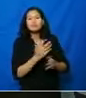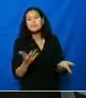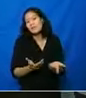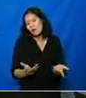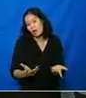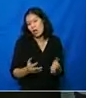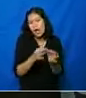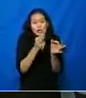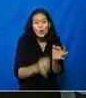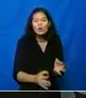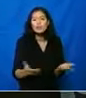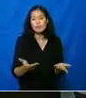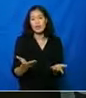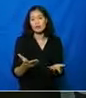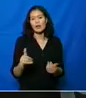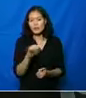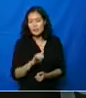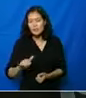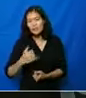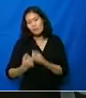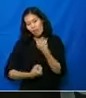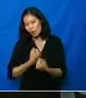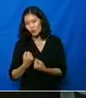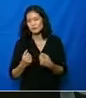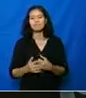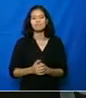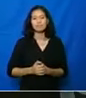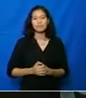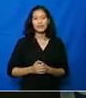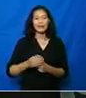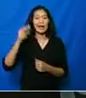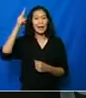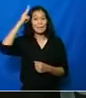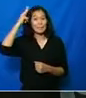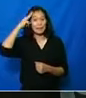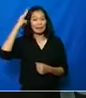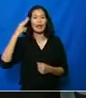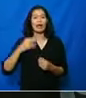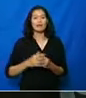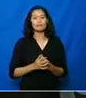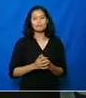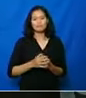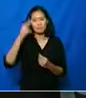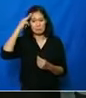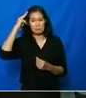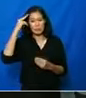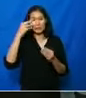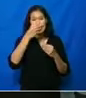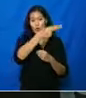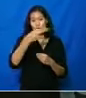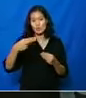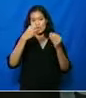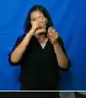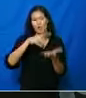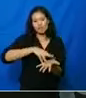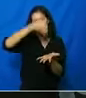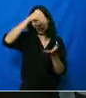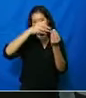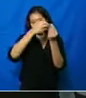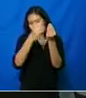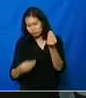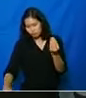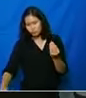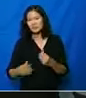menyelesaikannya secara bersama-sama. Struktur pemerintah di Indonesia, kita punya RT